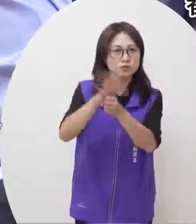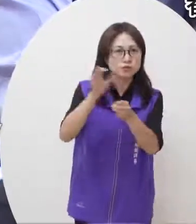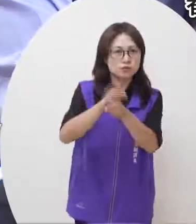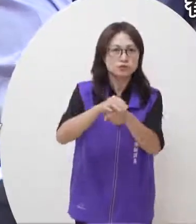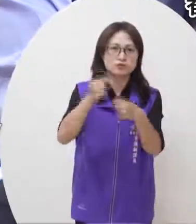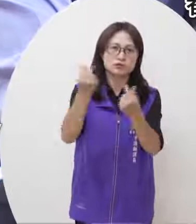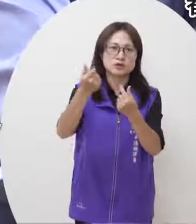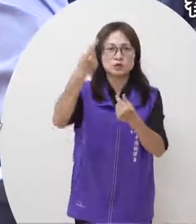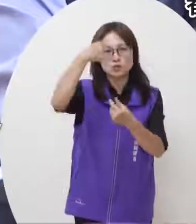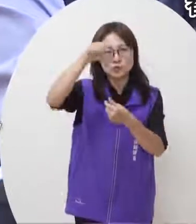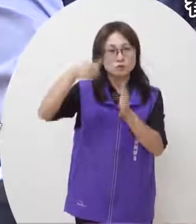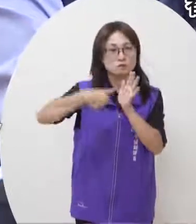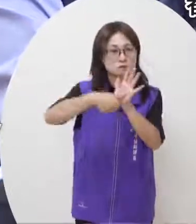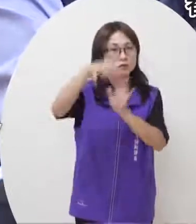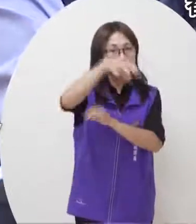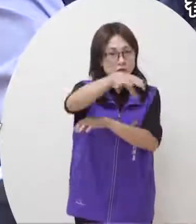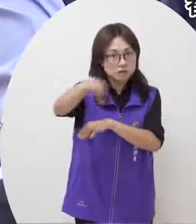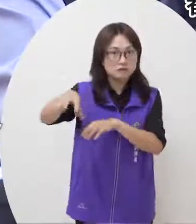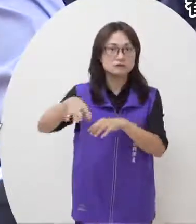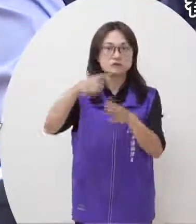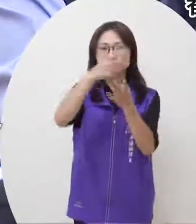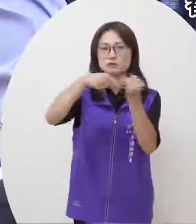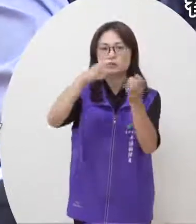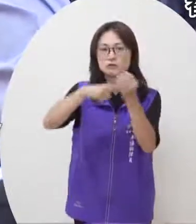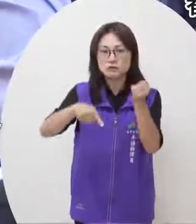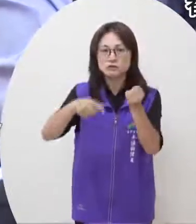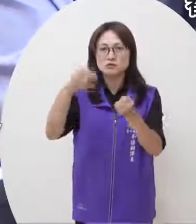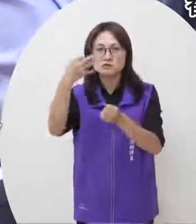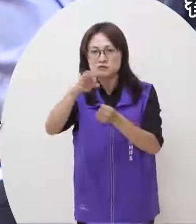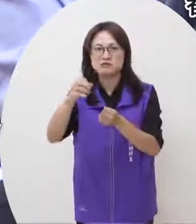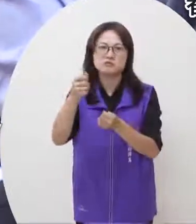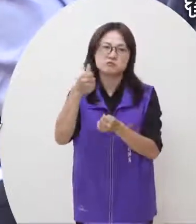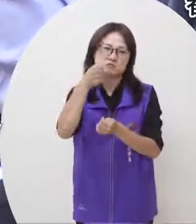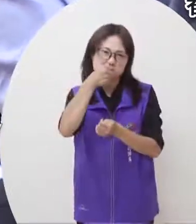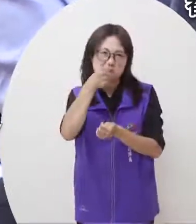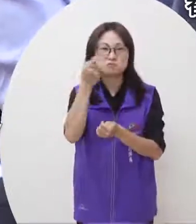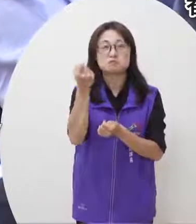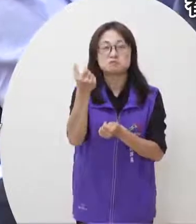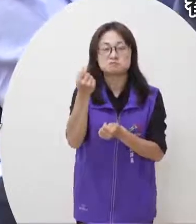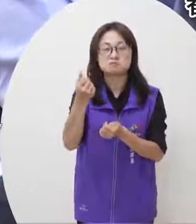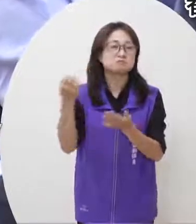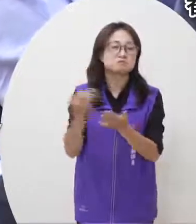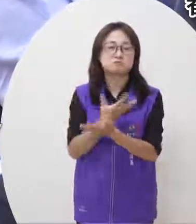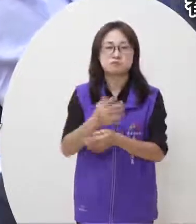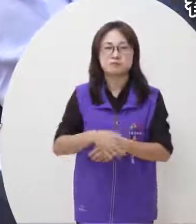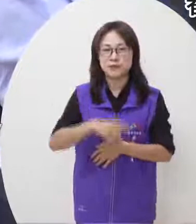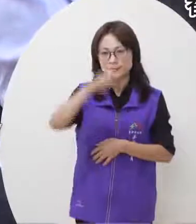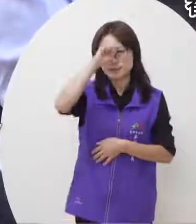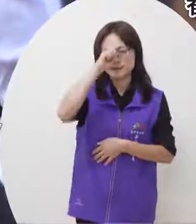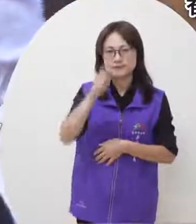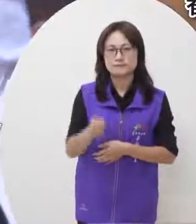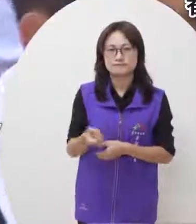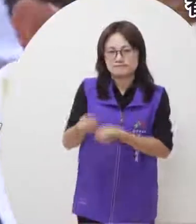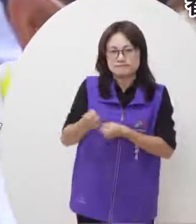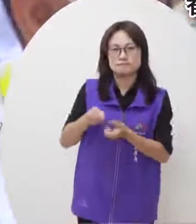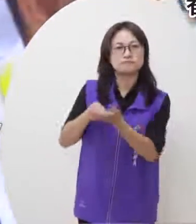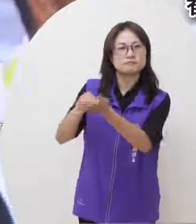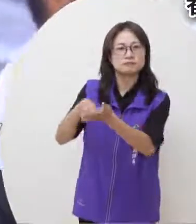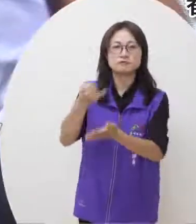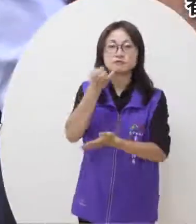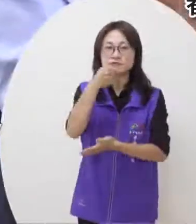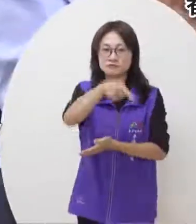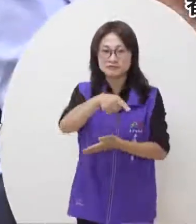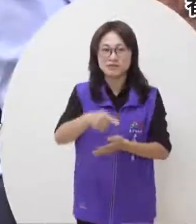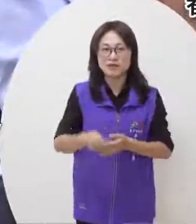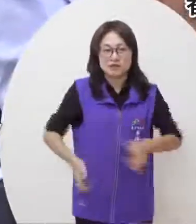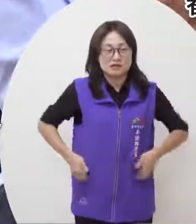跟历史建筑的这个案件数跟经费都不太多，所以我们先争取希望能够把它做一个紧急棚架，以